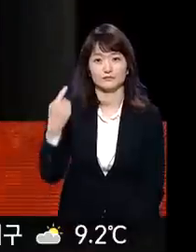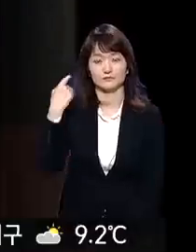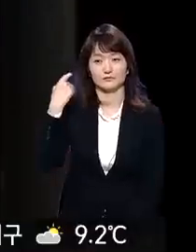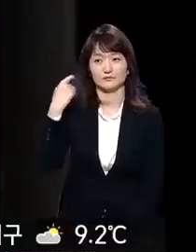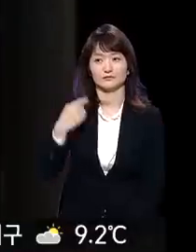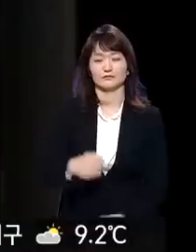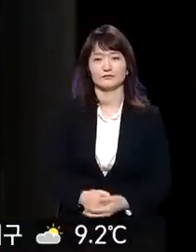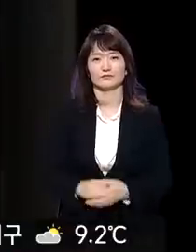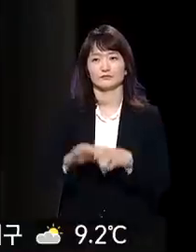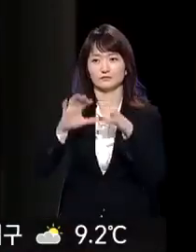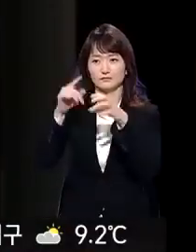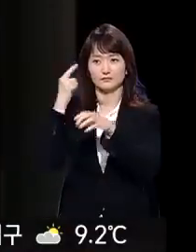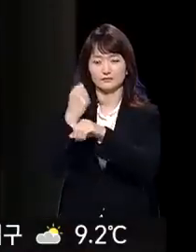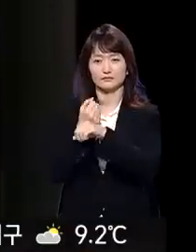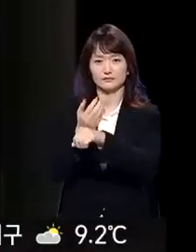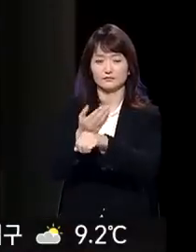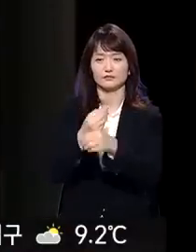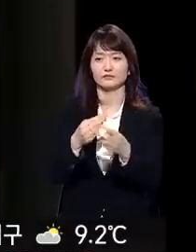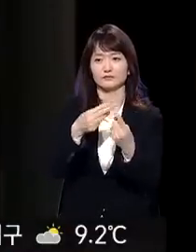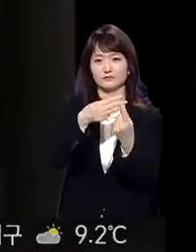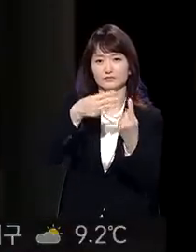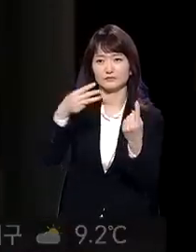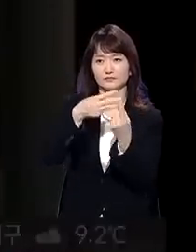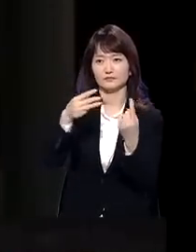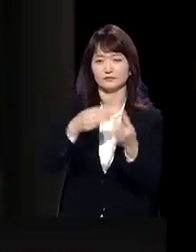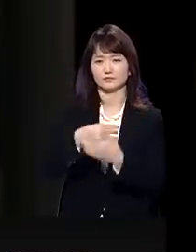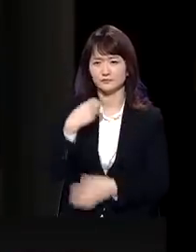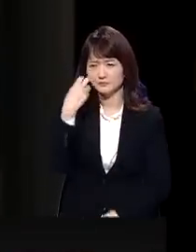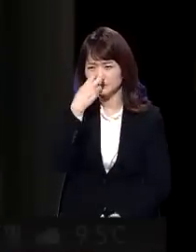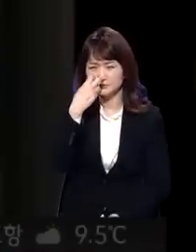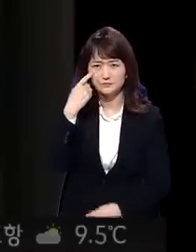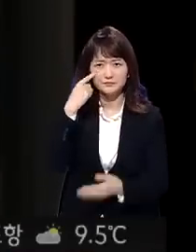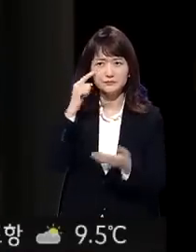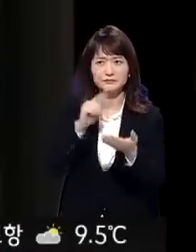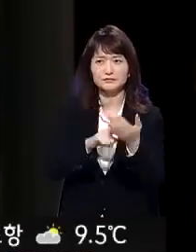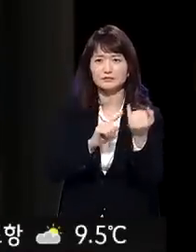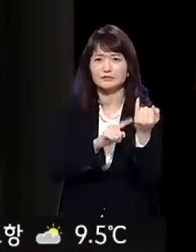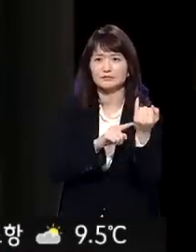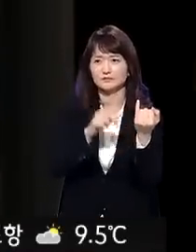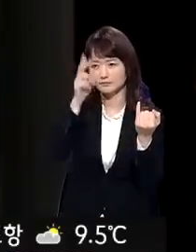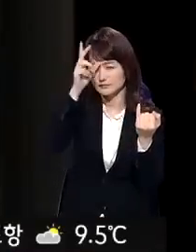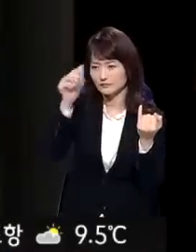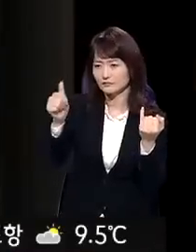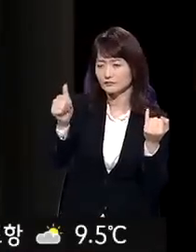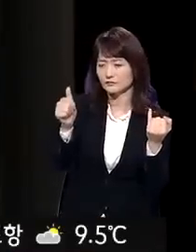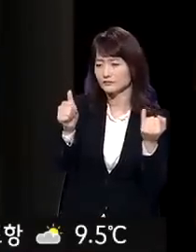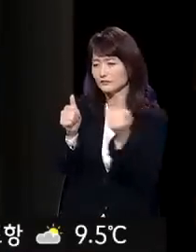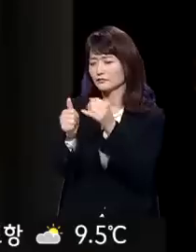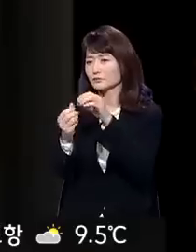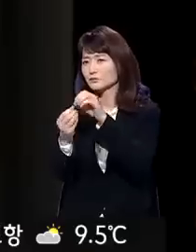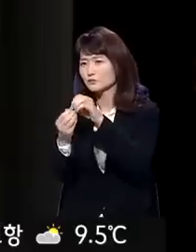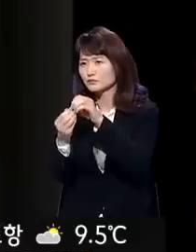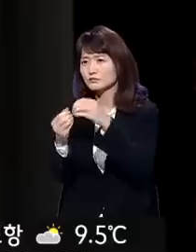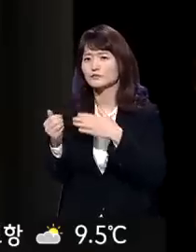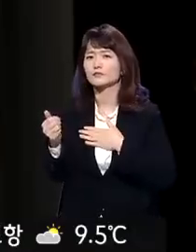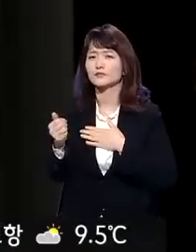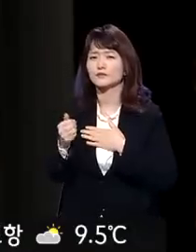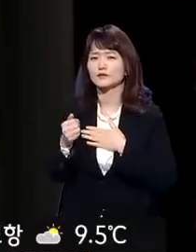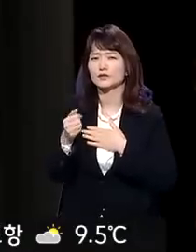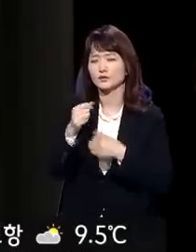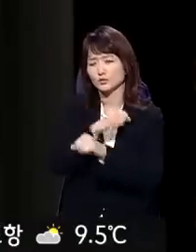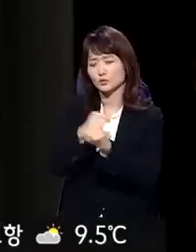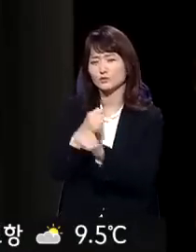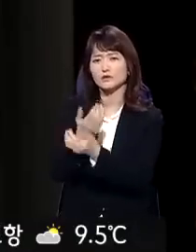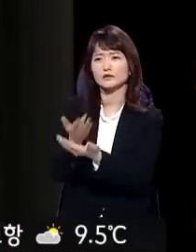픽 하면서 베트남에서 이렇게 단속에 걸린 어떤 여성이 막 그 경찰한테 뽀뽀를 하면서 나 봐달라 막 했던